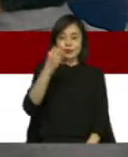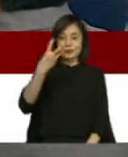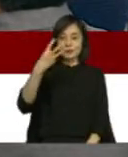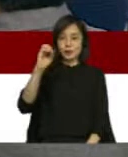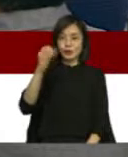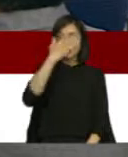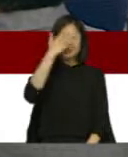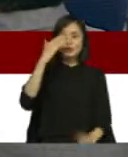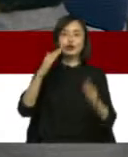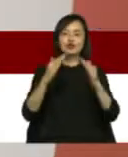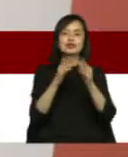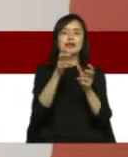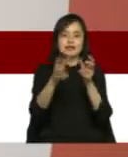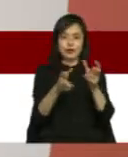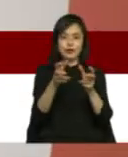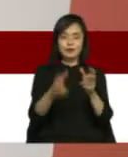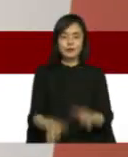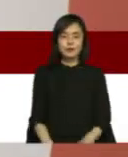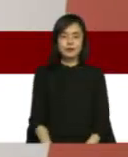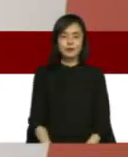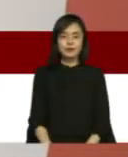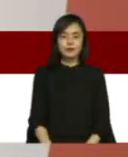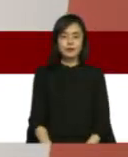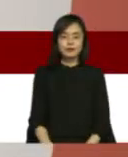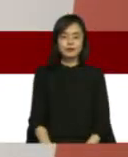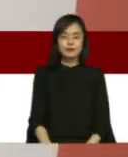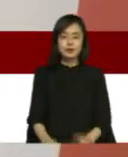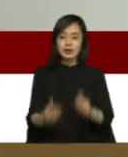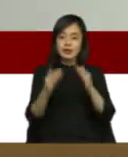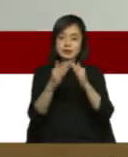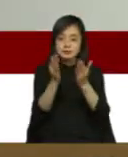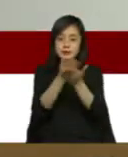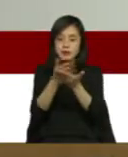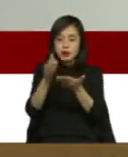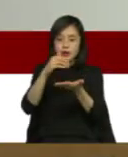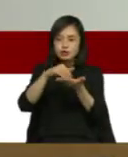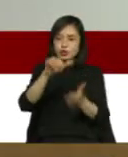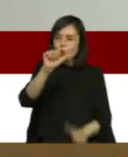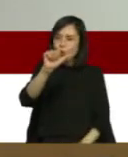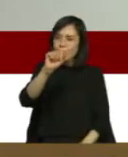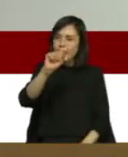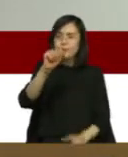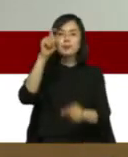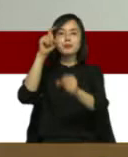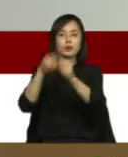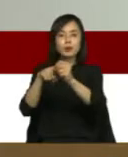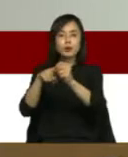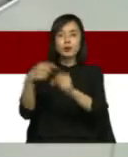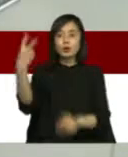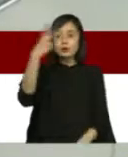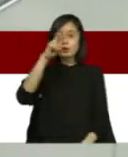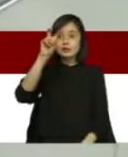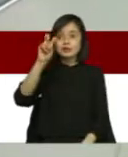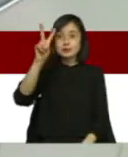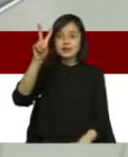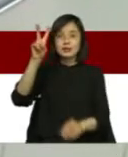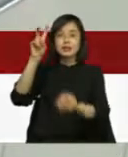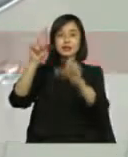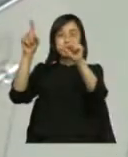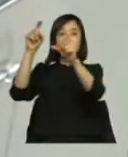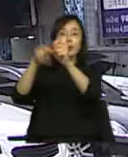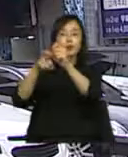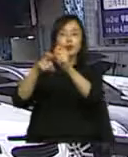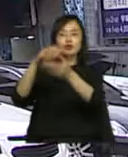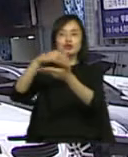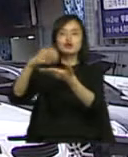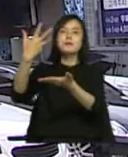당시 2019년까지 5만여 가구를 공급할 예정이었지만 현재는 2022년까지 8만여 가구를 공급하기로 한